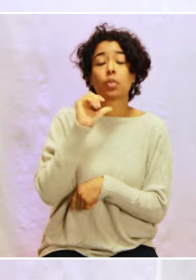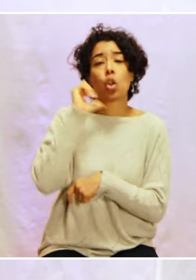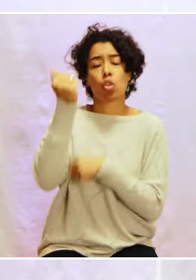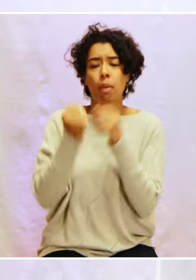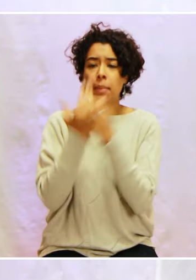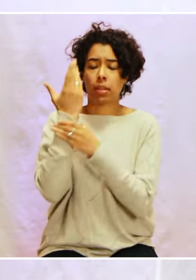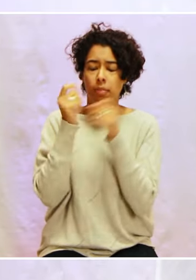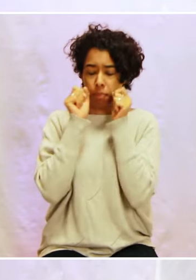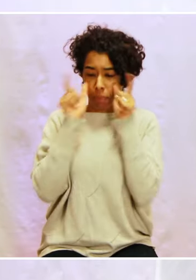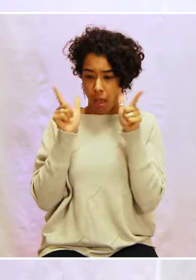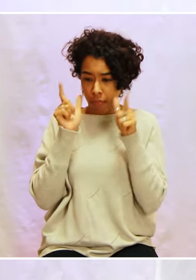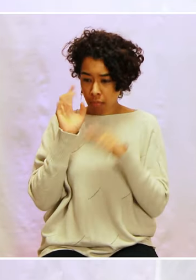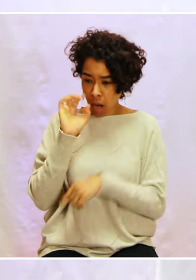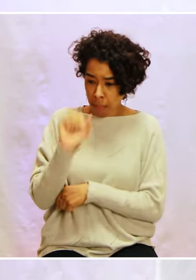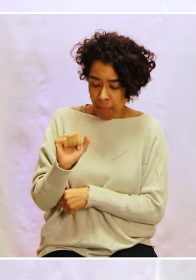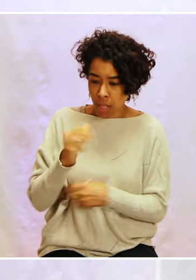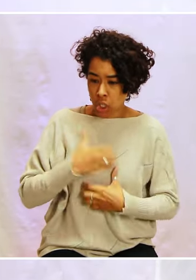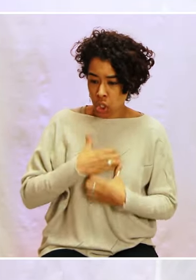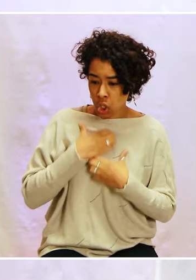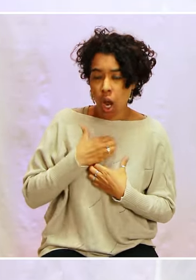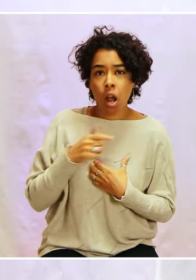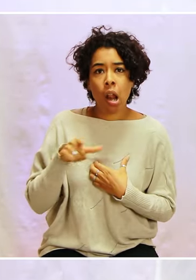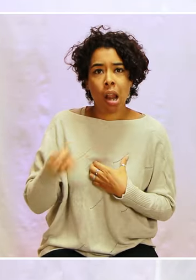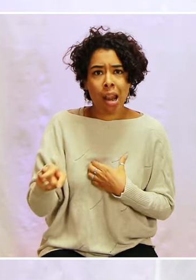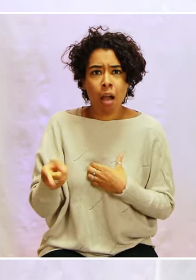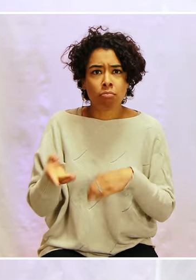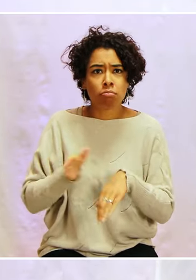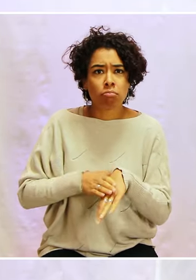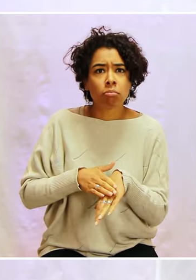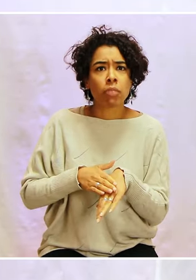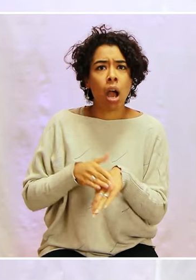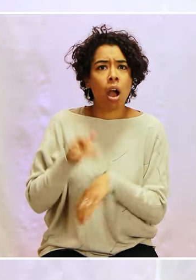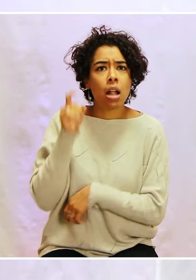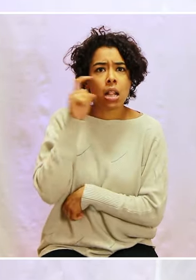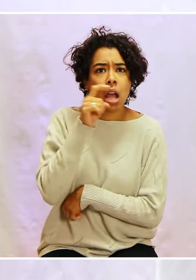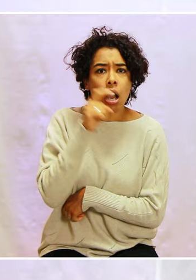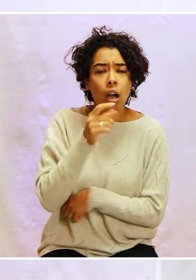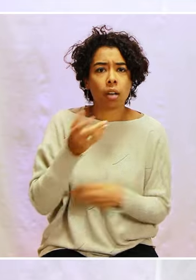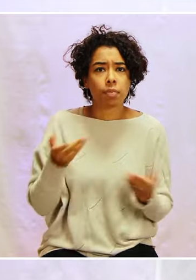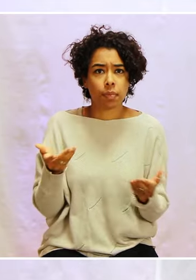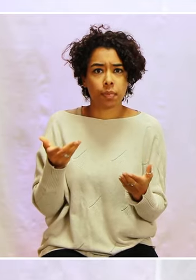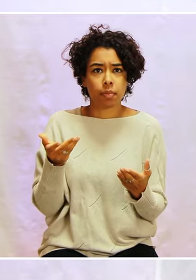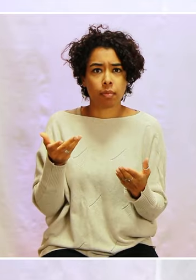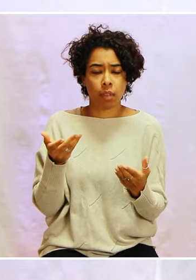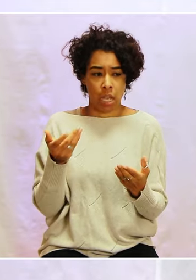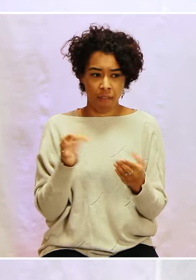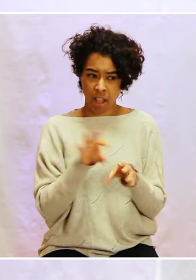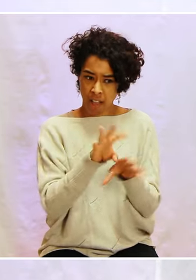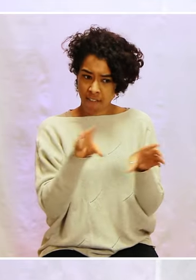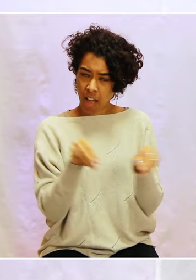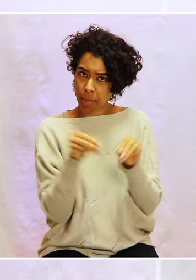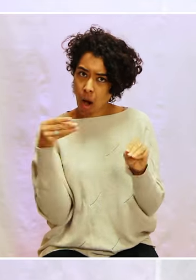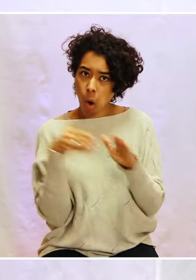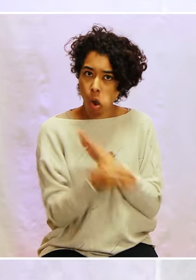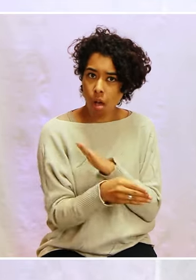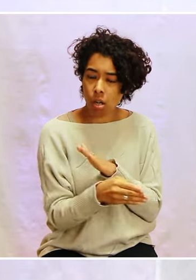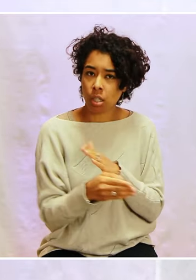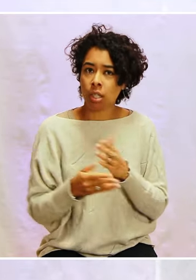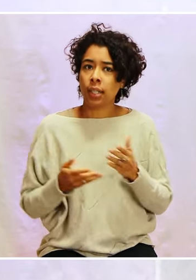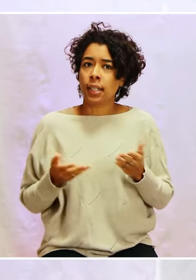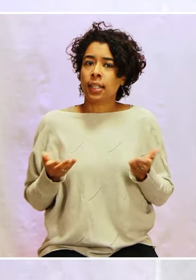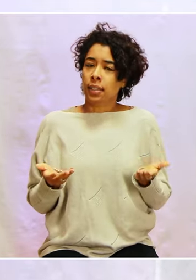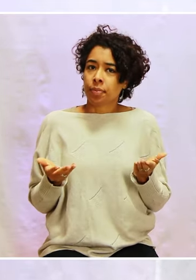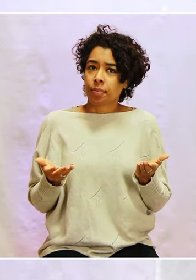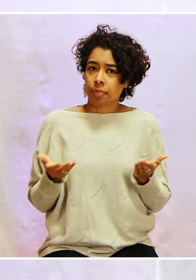Jacob il est choqué et donc en fait il est déçu de fait de voir et bien que la famille s'est joué de lui en fait et et